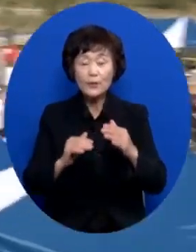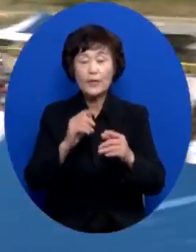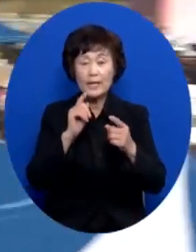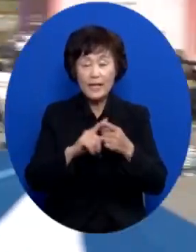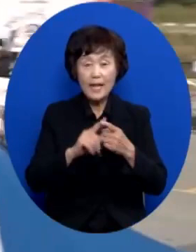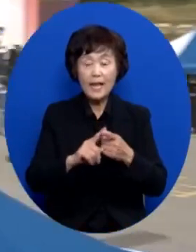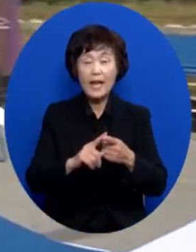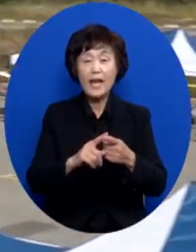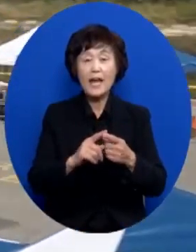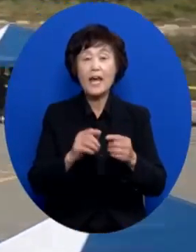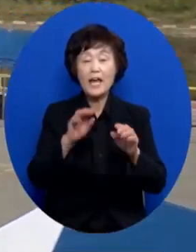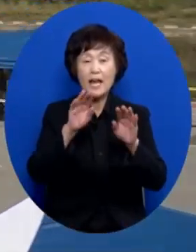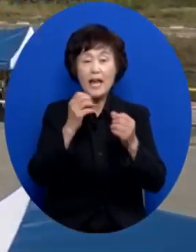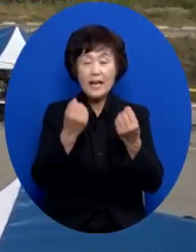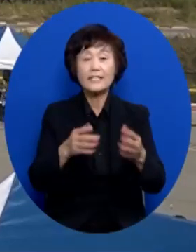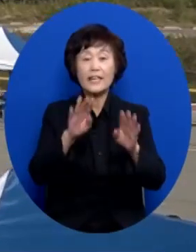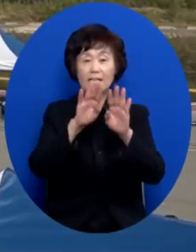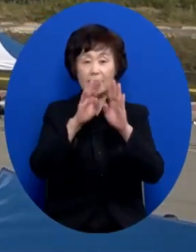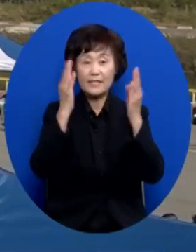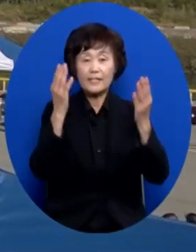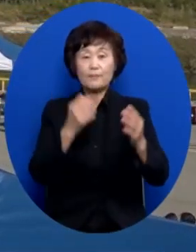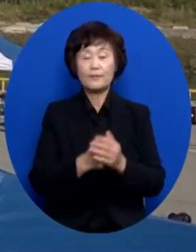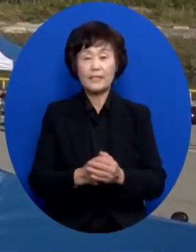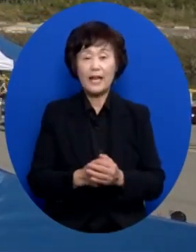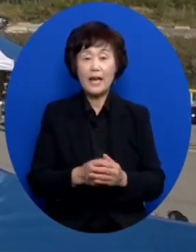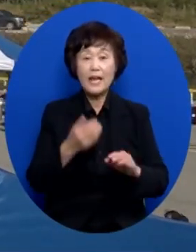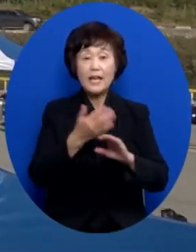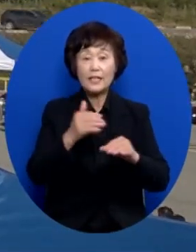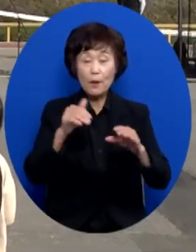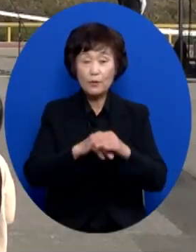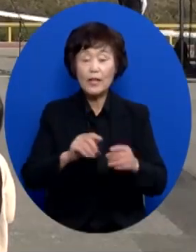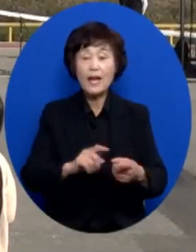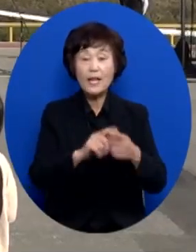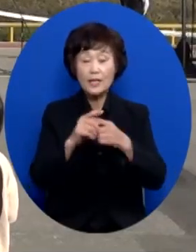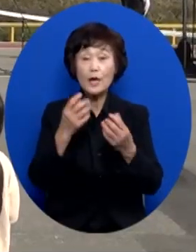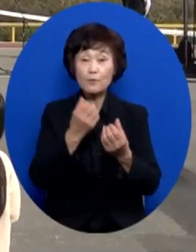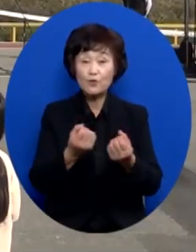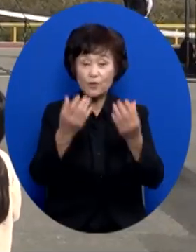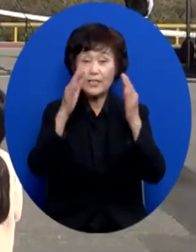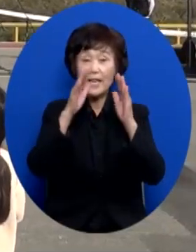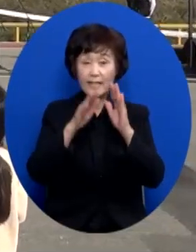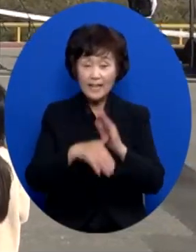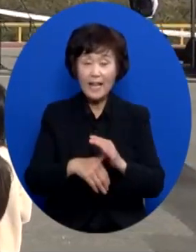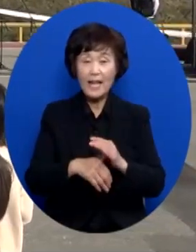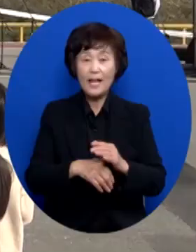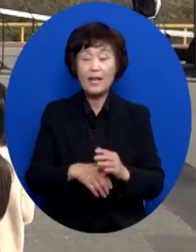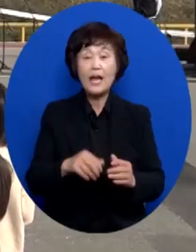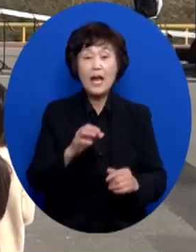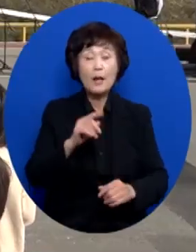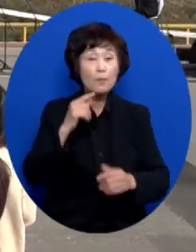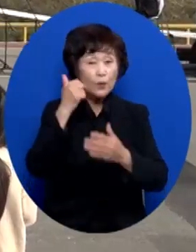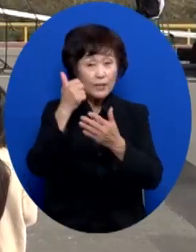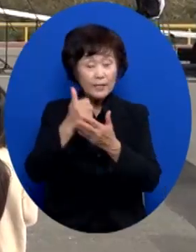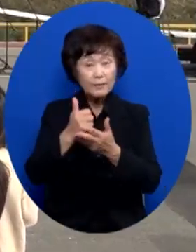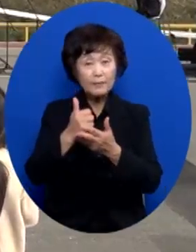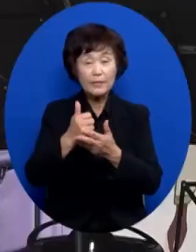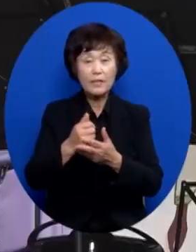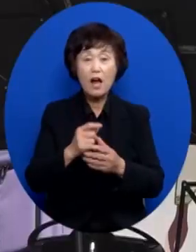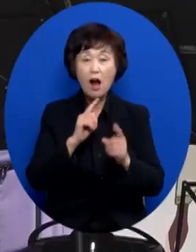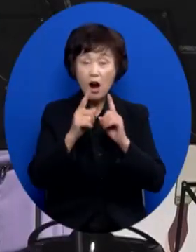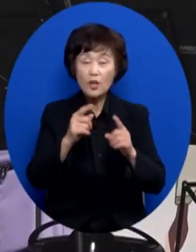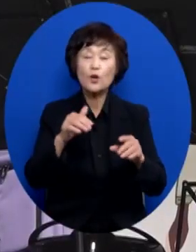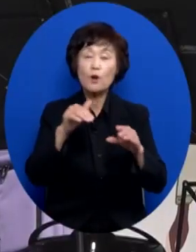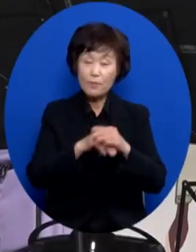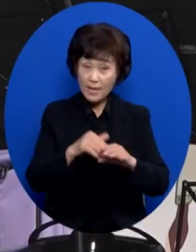개최했습니다 미아 패밀리라는 주제로 열린 다문화 연합축제 개회식에서 상당교회 안광복 목사는 언어와